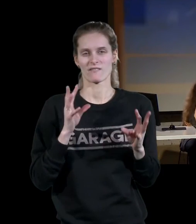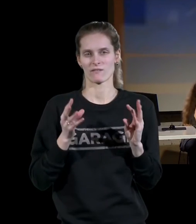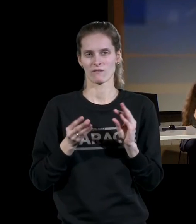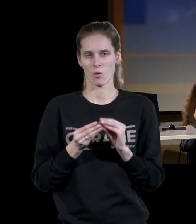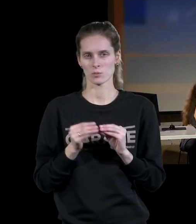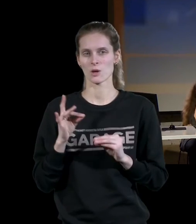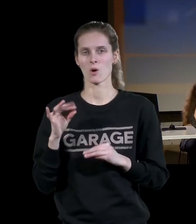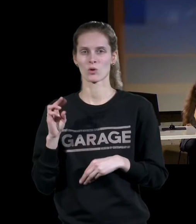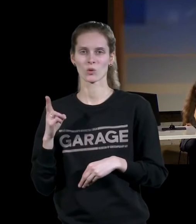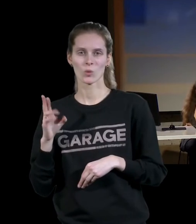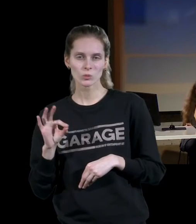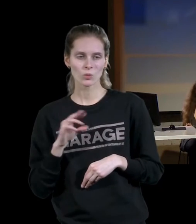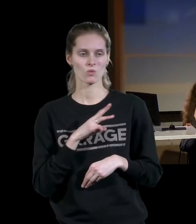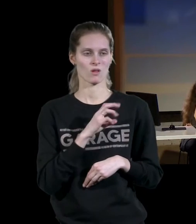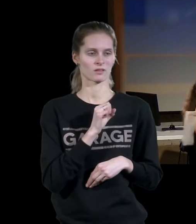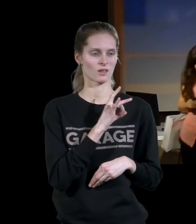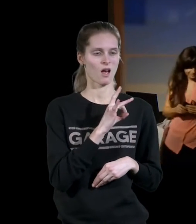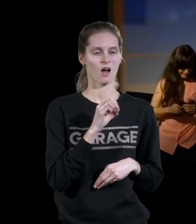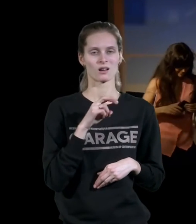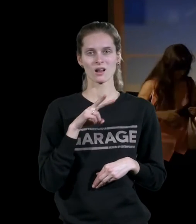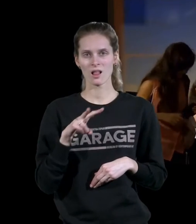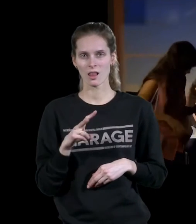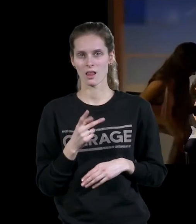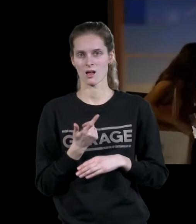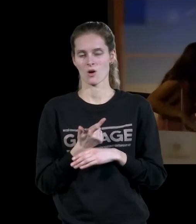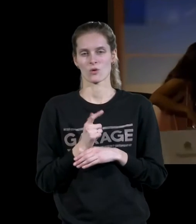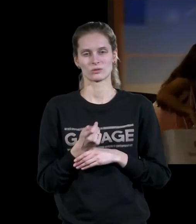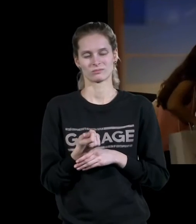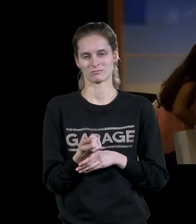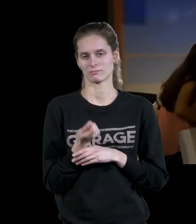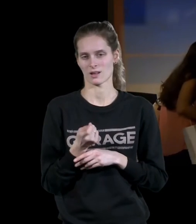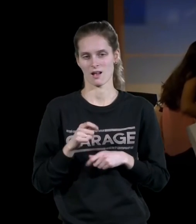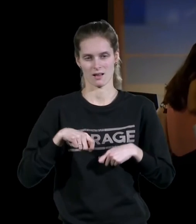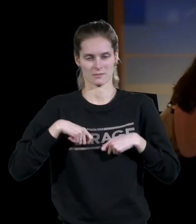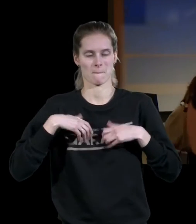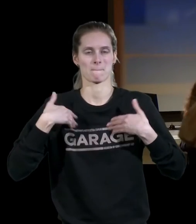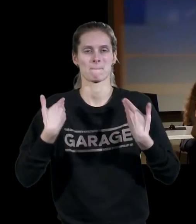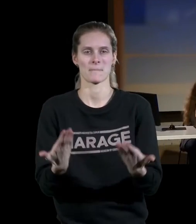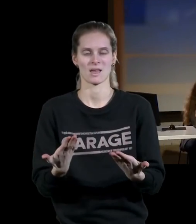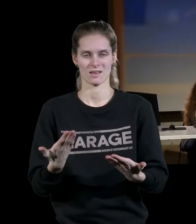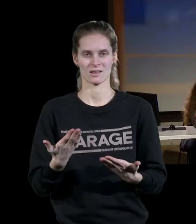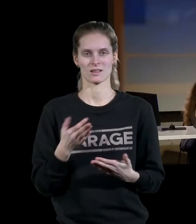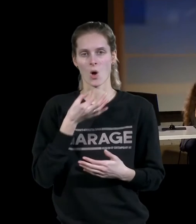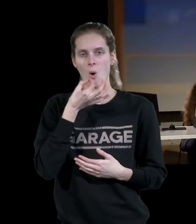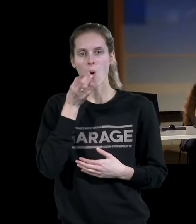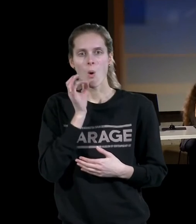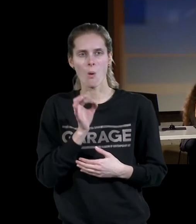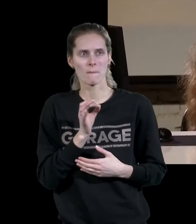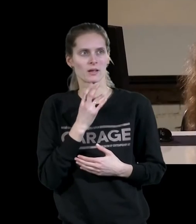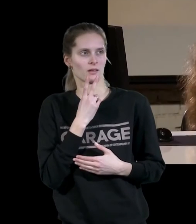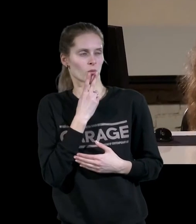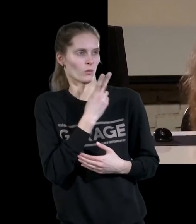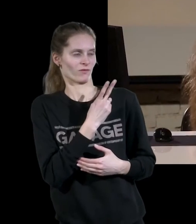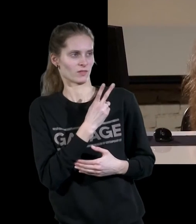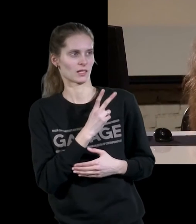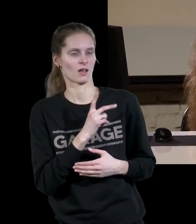более, только очень отчасти передает подлинный опыт переживания этих произведений вживую.